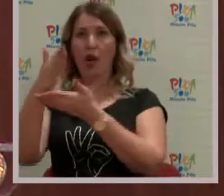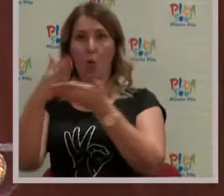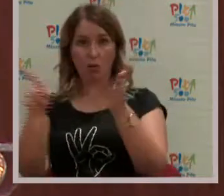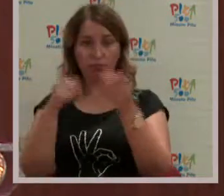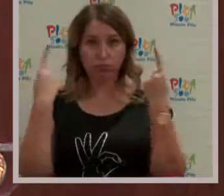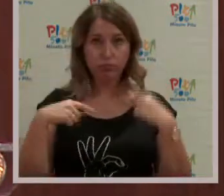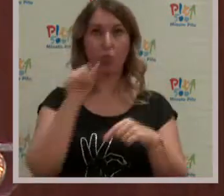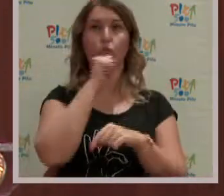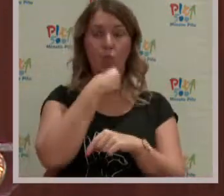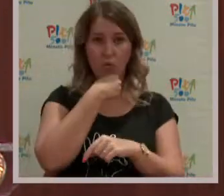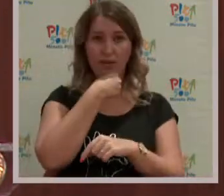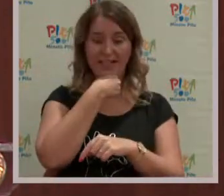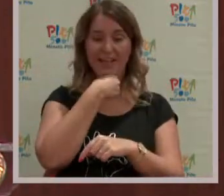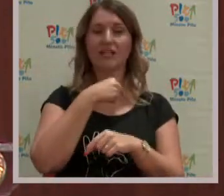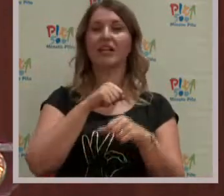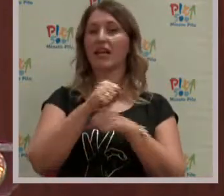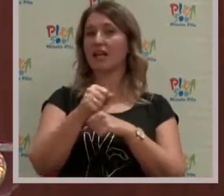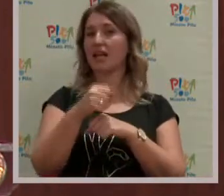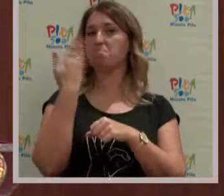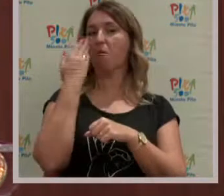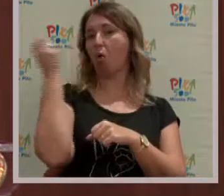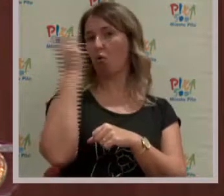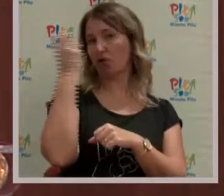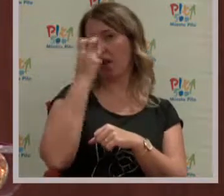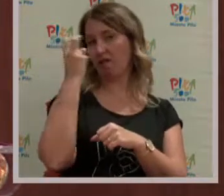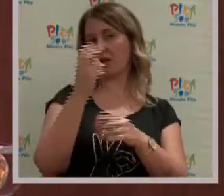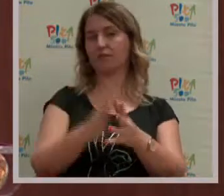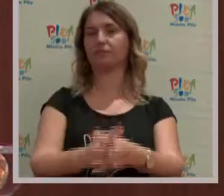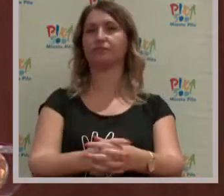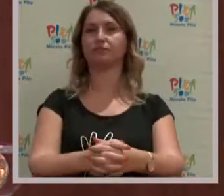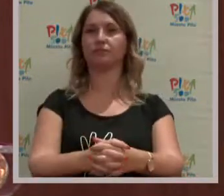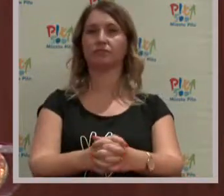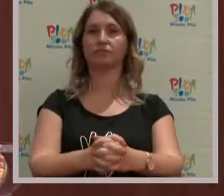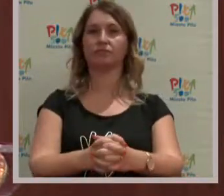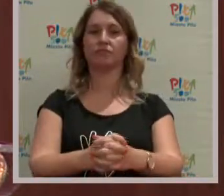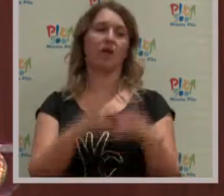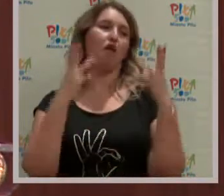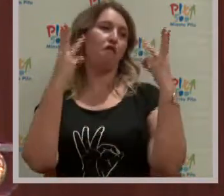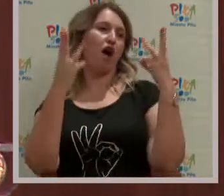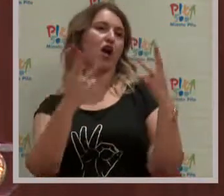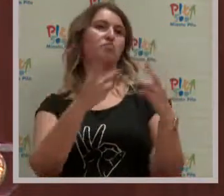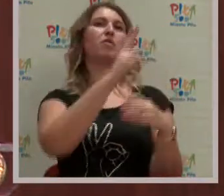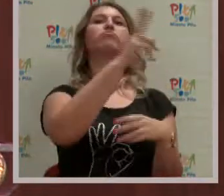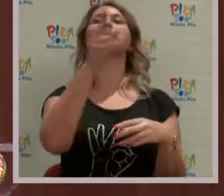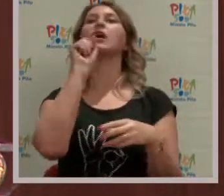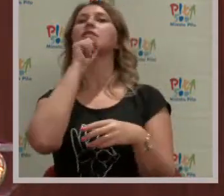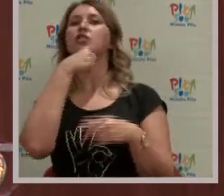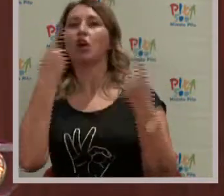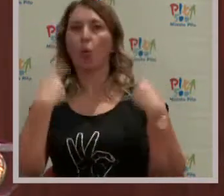naprawdę są interesujące i warto mieć taką taką kartę